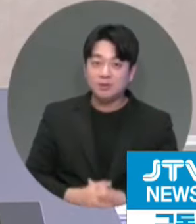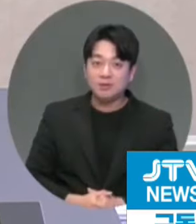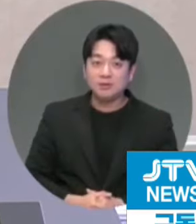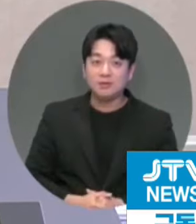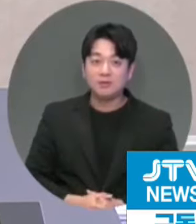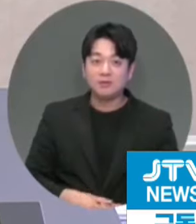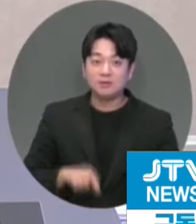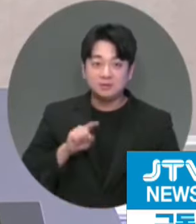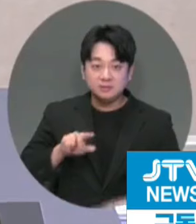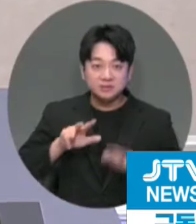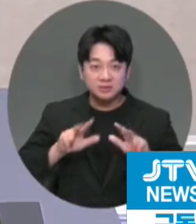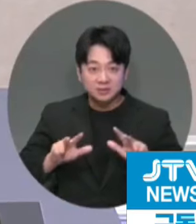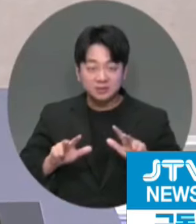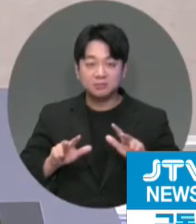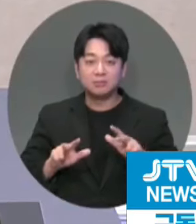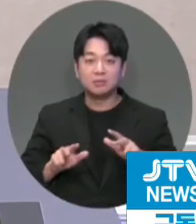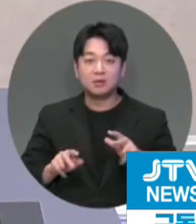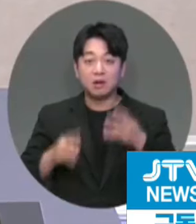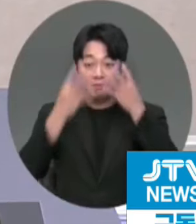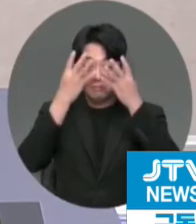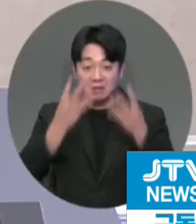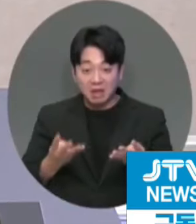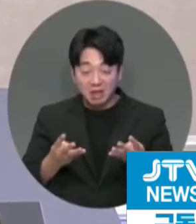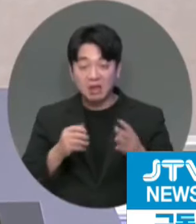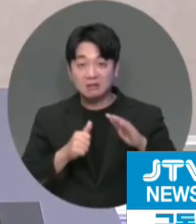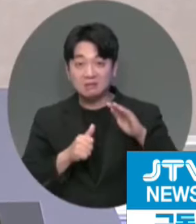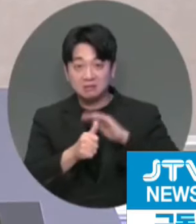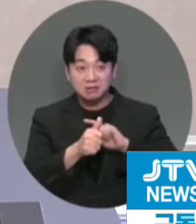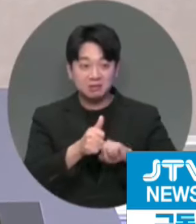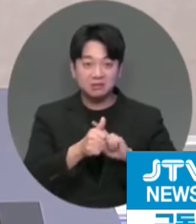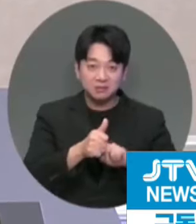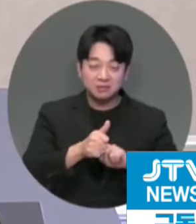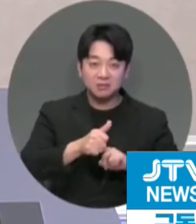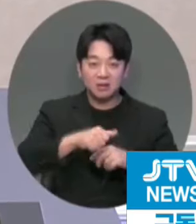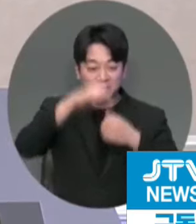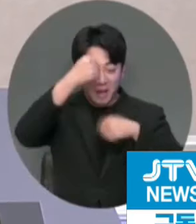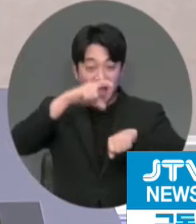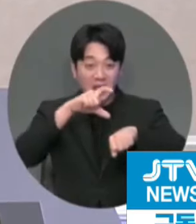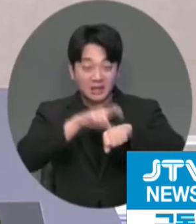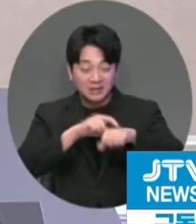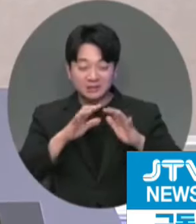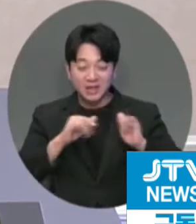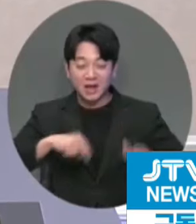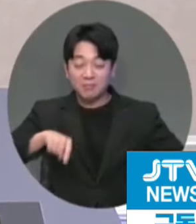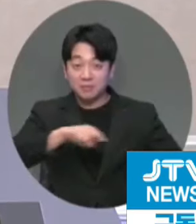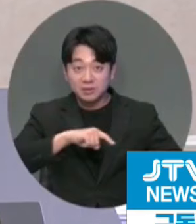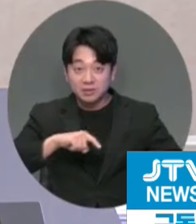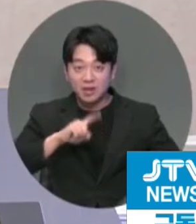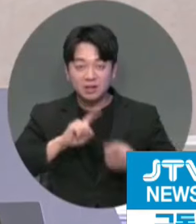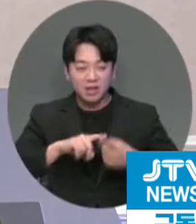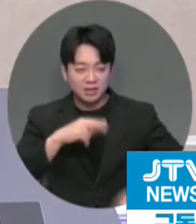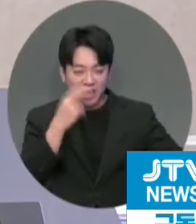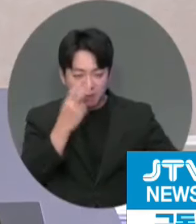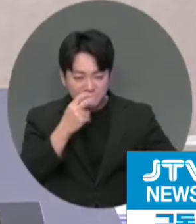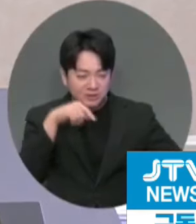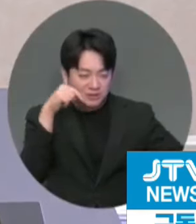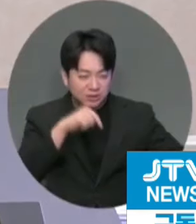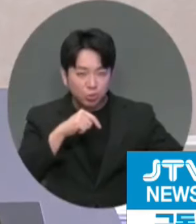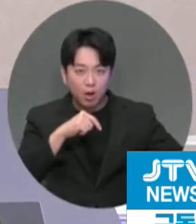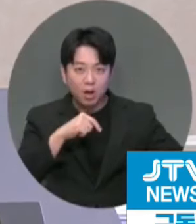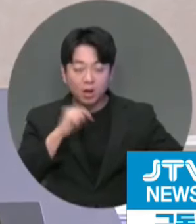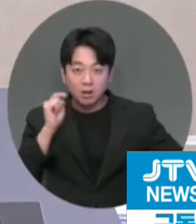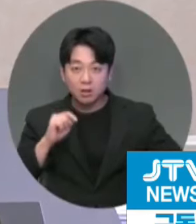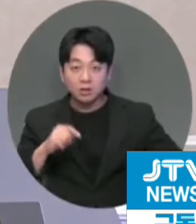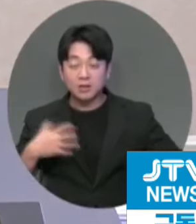되고 저분들의 노고에 대해서 좀 안전장치 같은 걸 해줘야 된다 이렇게 얘기를 하고 있는 만큼 이